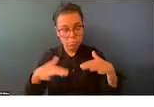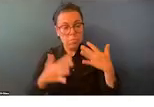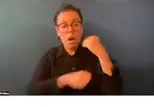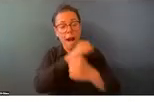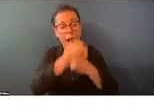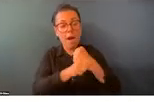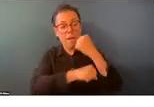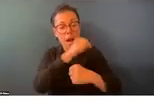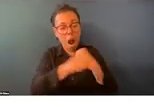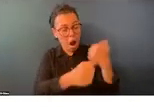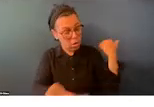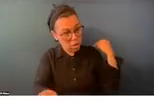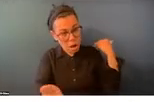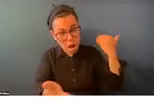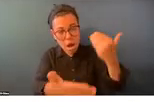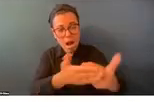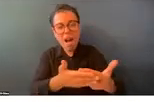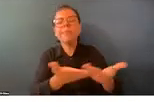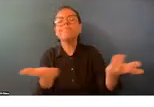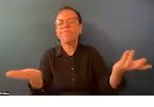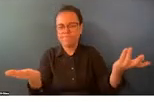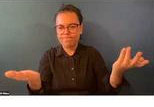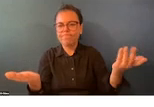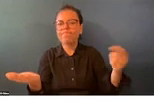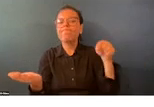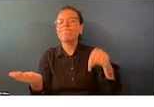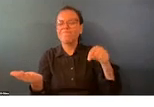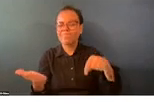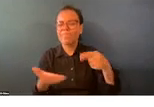большой бедой, нехваткой воды. Многие